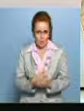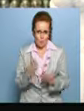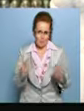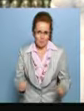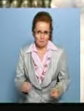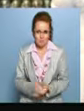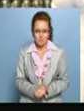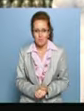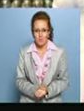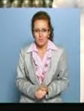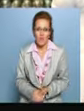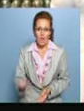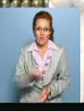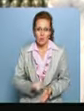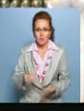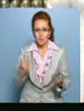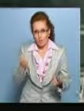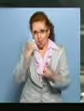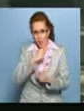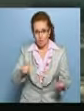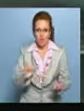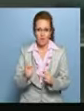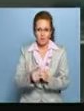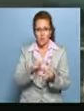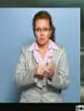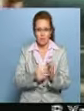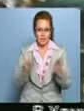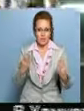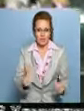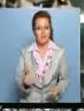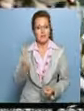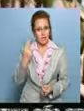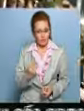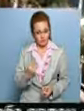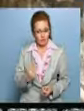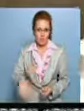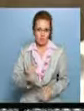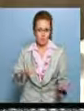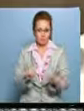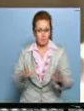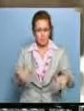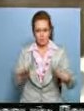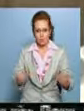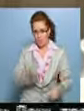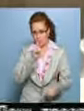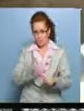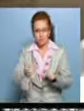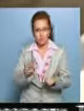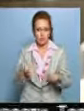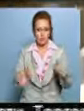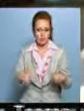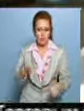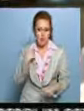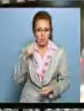дня в удмурти сегодня объявлен внеплановый день всем торговым сетям предложено добровольно отказаться от продажи алкоголя в